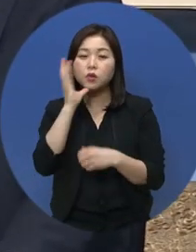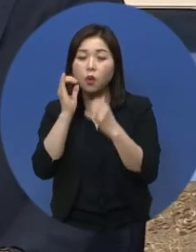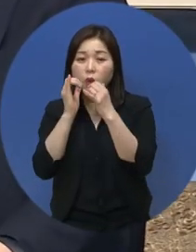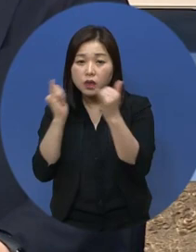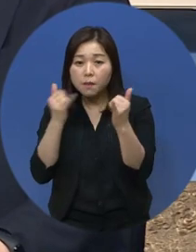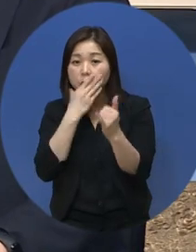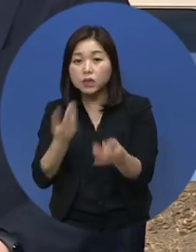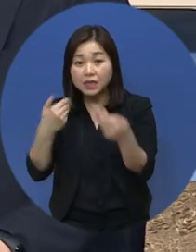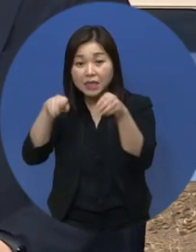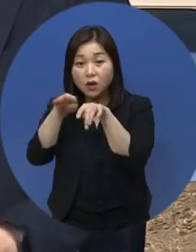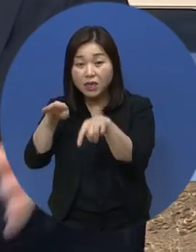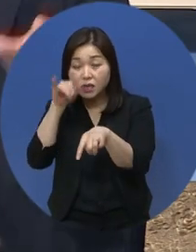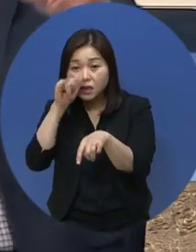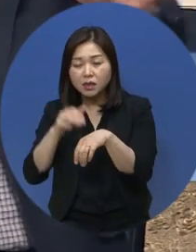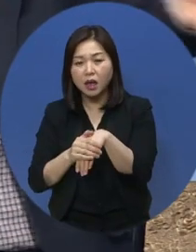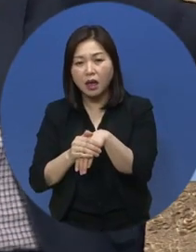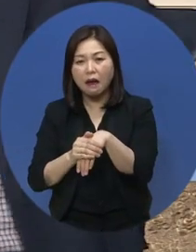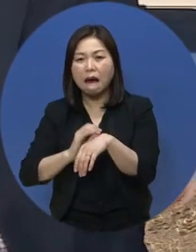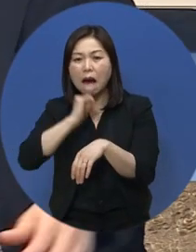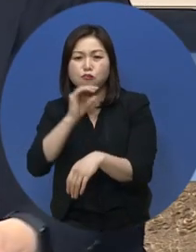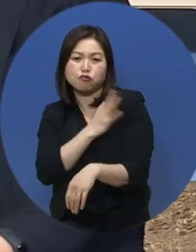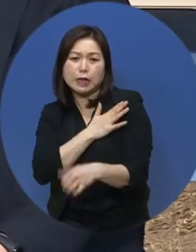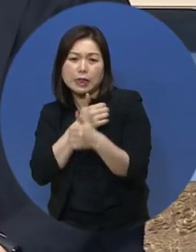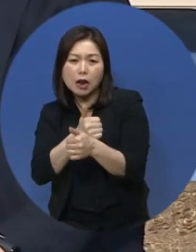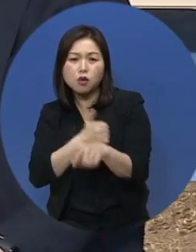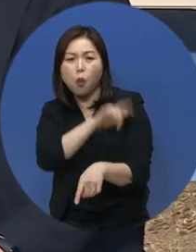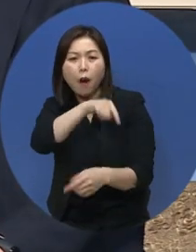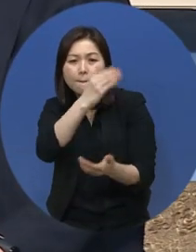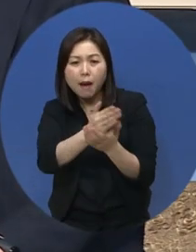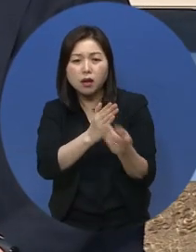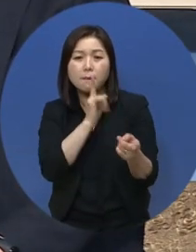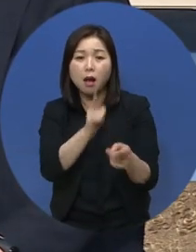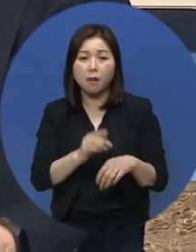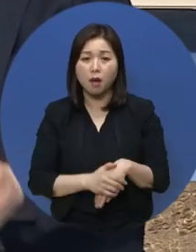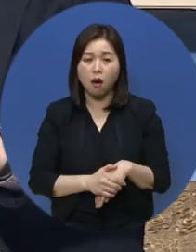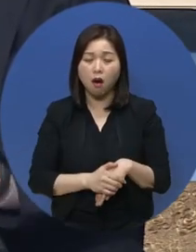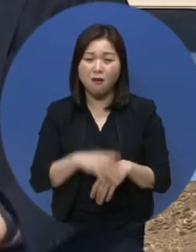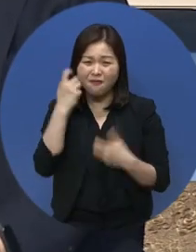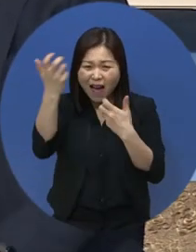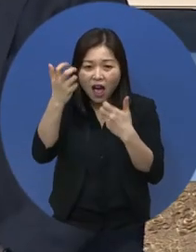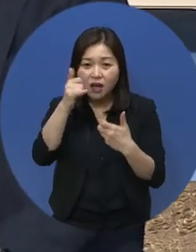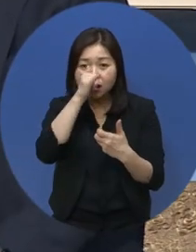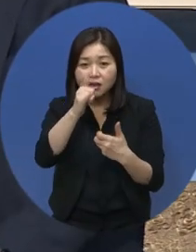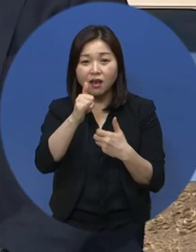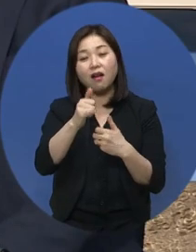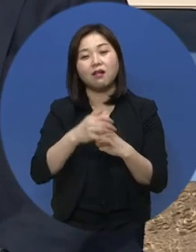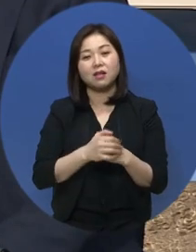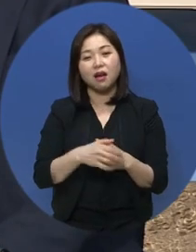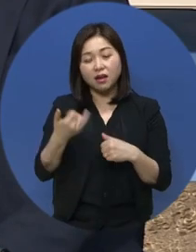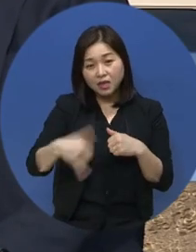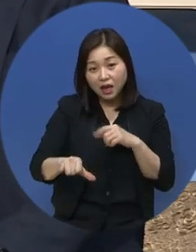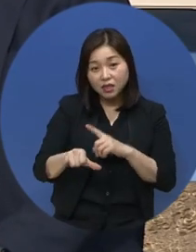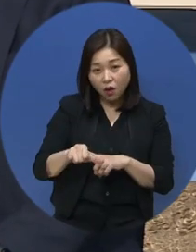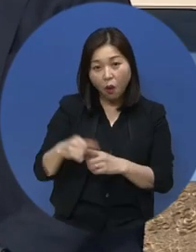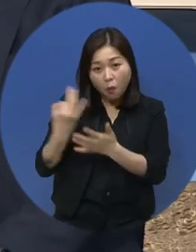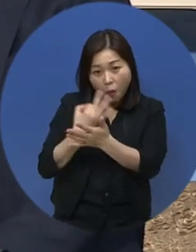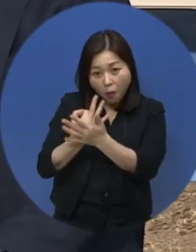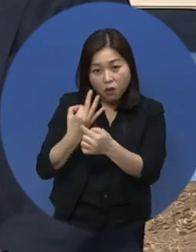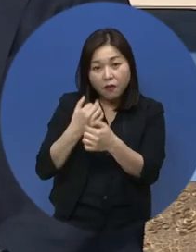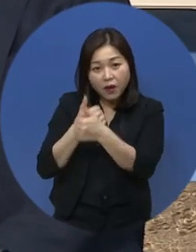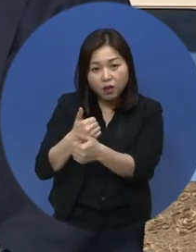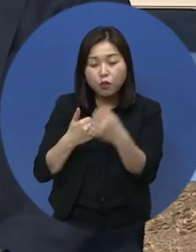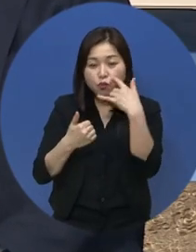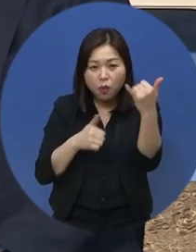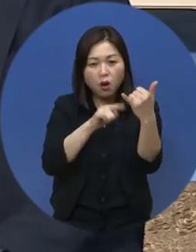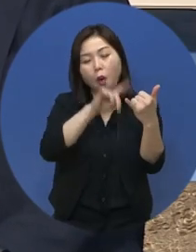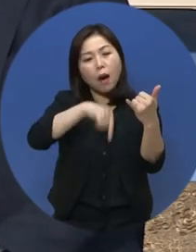네. 경제적 상황에 대해서 어르신이 이용 못합니다라고 하면 난리가 그러니까요. 나겠죠. 그러니까요. 그러니까 자녀들의 경제 상황에 따라서 그렇죠. 부모님